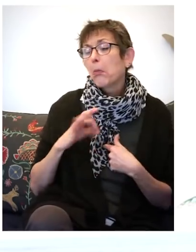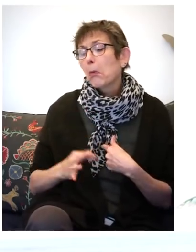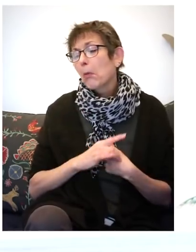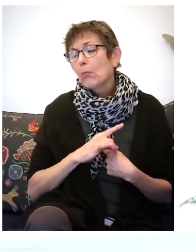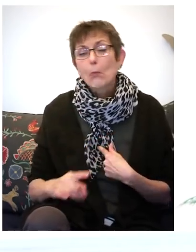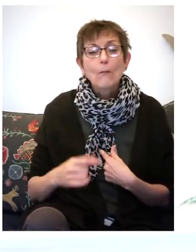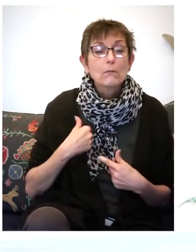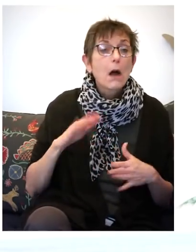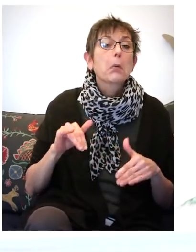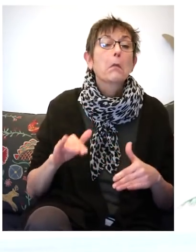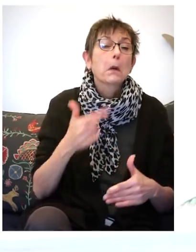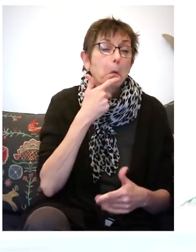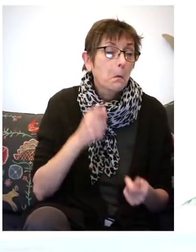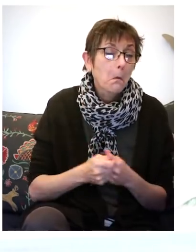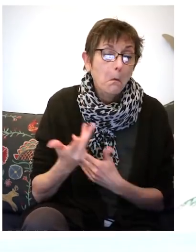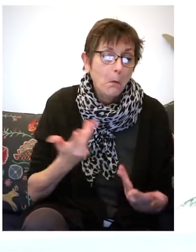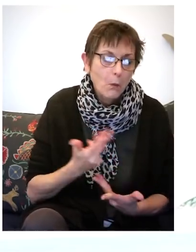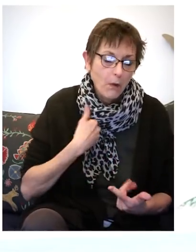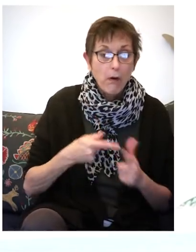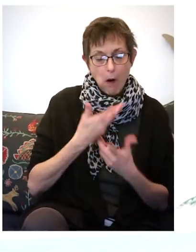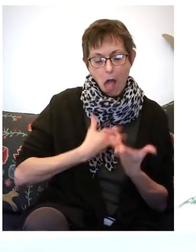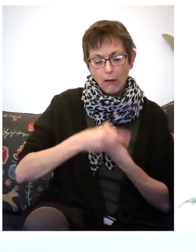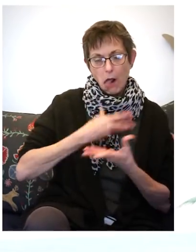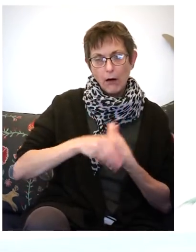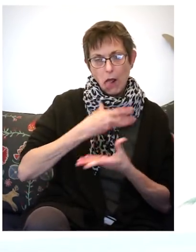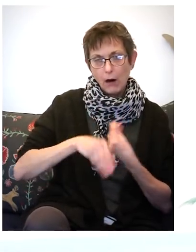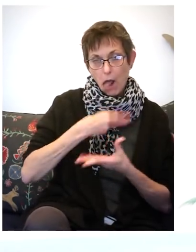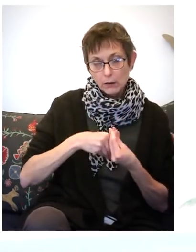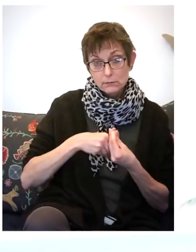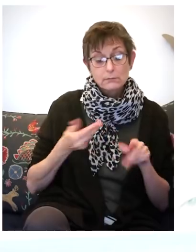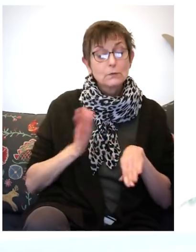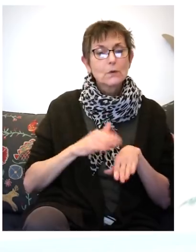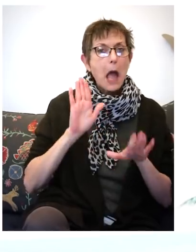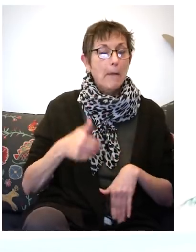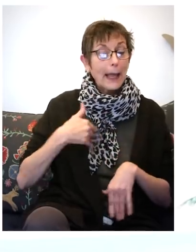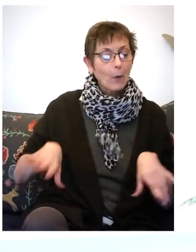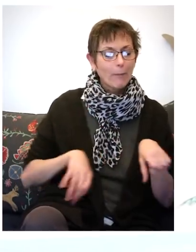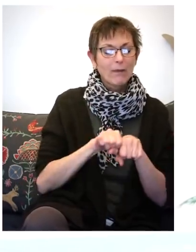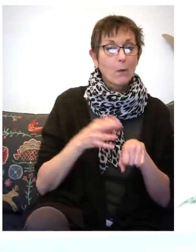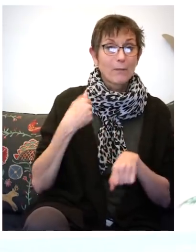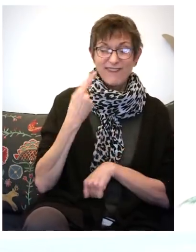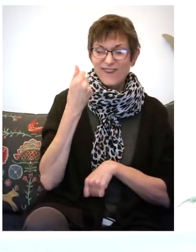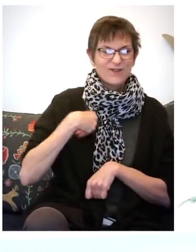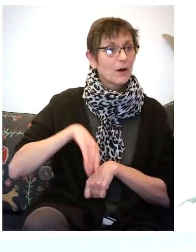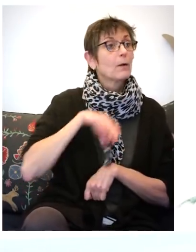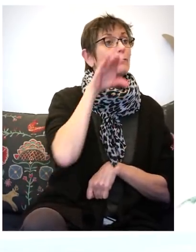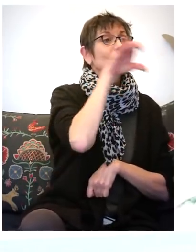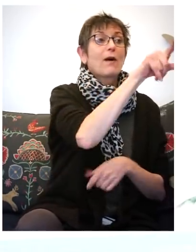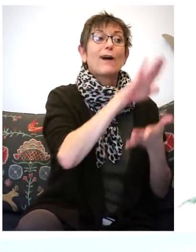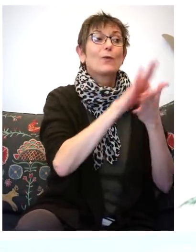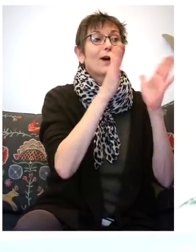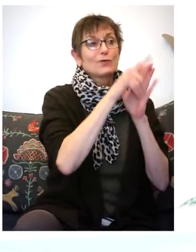moins qui se sert de ce moteur de recherche, ça change quoi au final? Donc ça, c'était ma justification fallacieuse. Et ma compensation, c'est que j'ai fait un don financier à une association